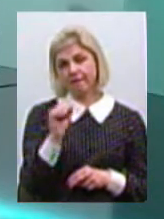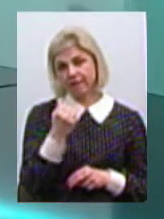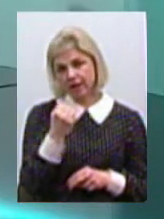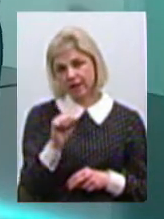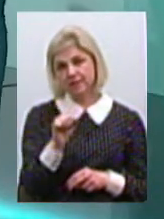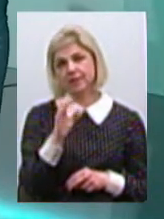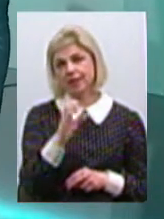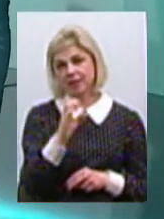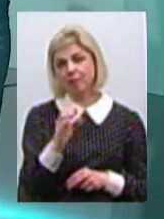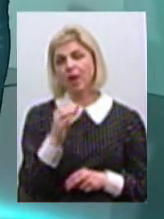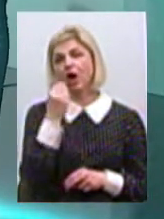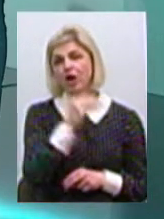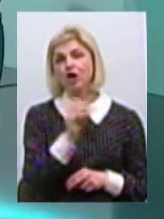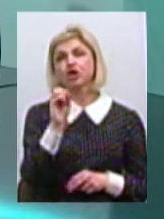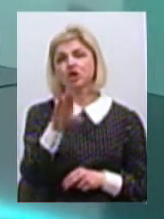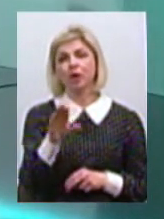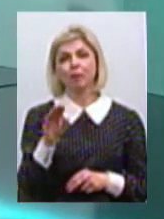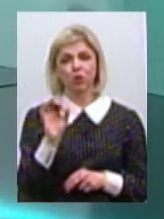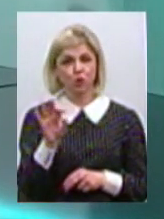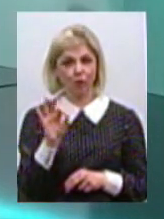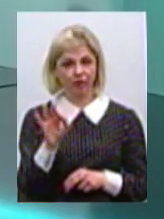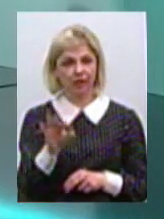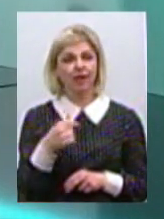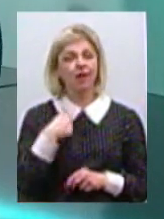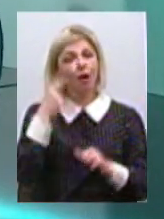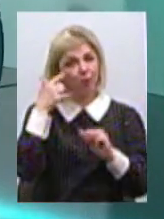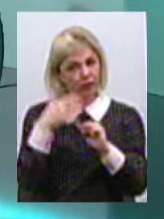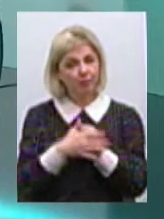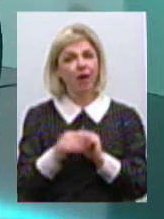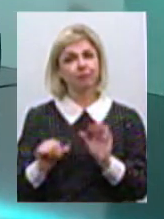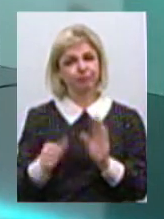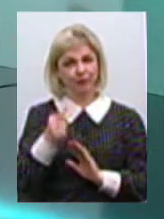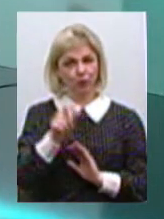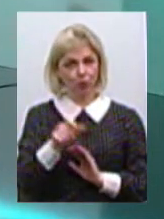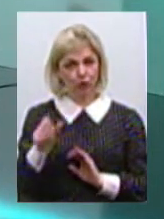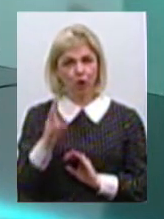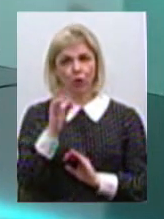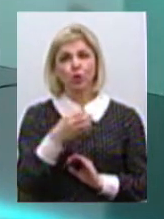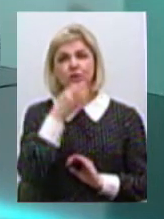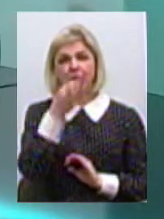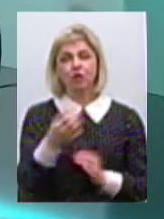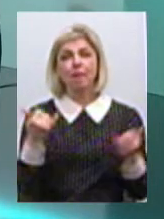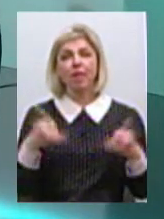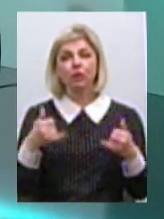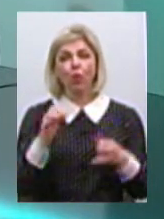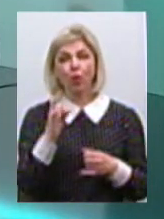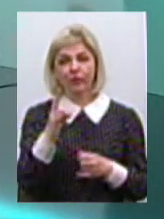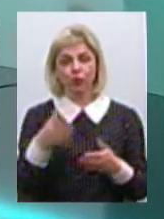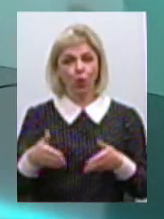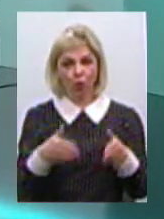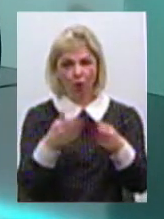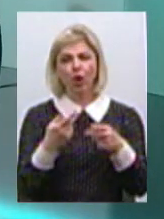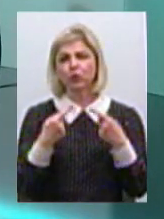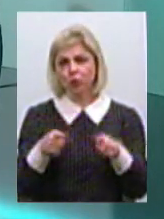Я вам хотів би одразу заперечити, ну, іронію вашу розумію, іронію людей, але я хочу сказати, бетонна дорога – це інша технологія. Це